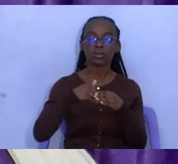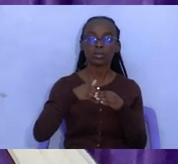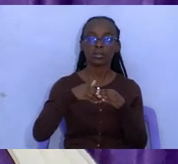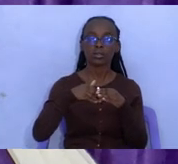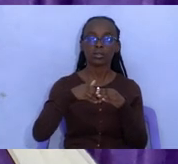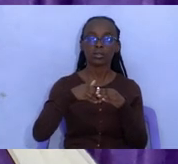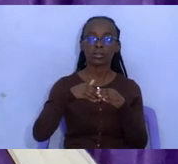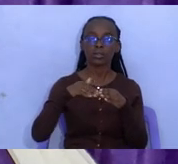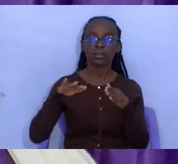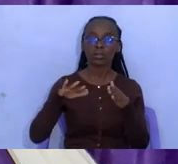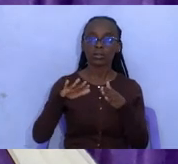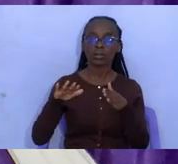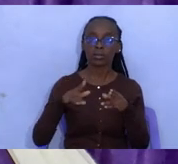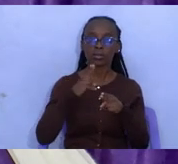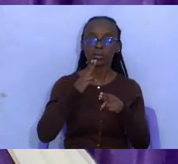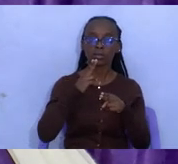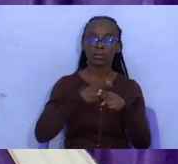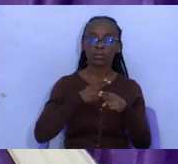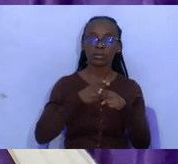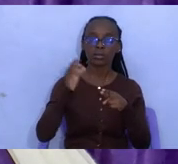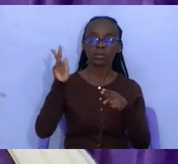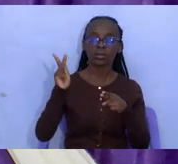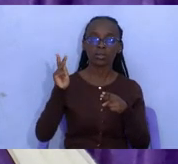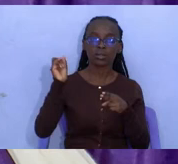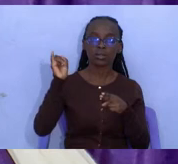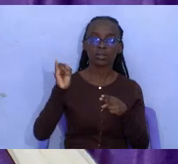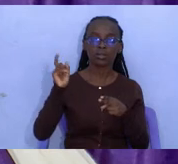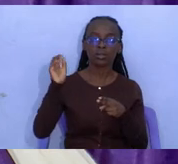kilichoitwa Kiitalia,